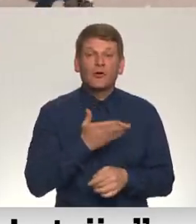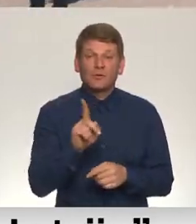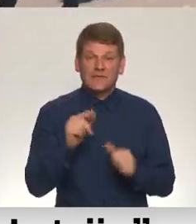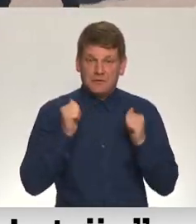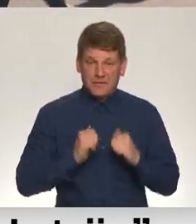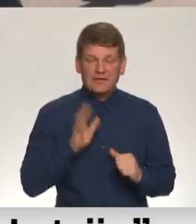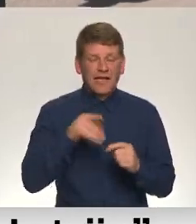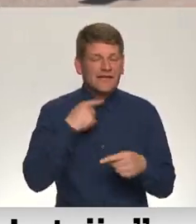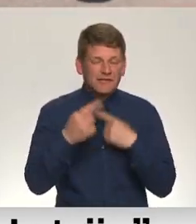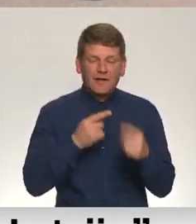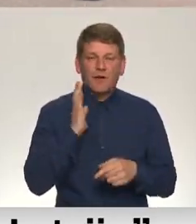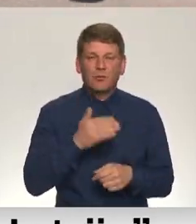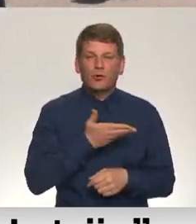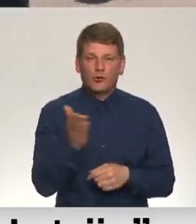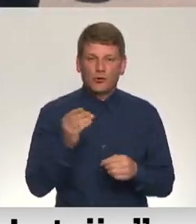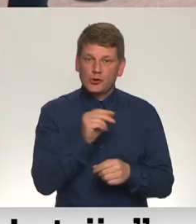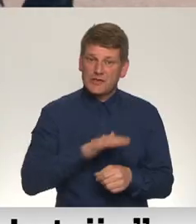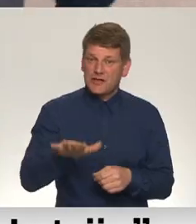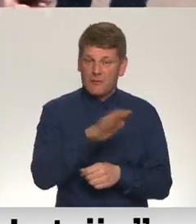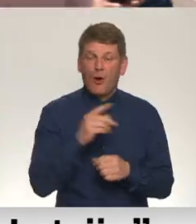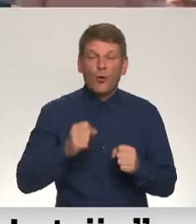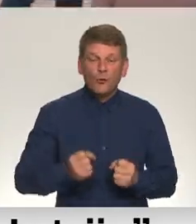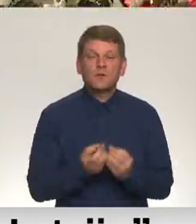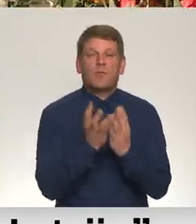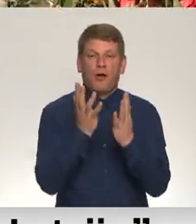tas vienmēr būtu jūsu zemē un uzplaukumu jums.